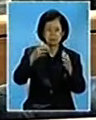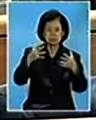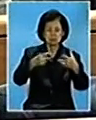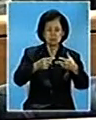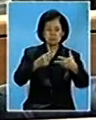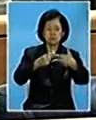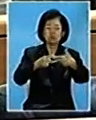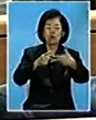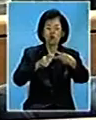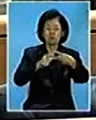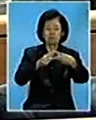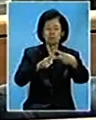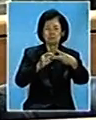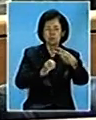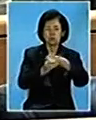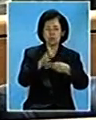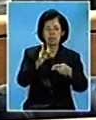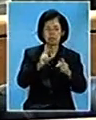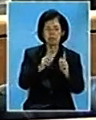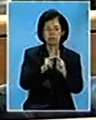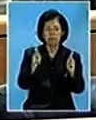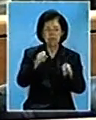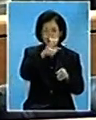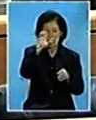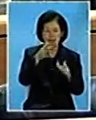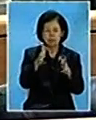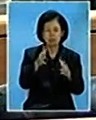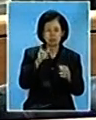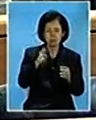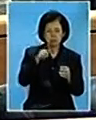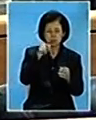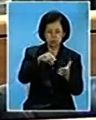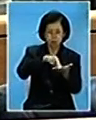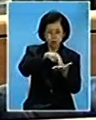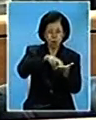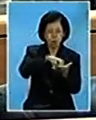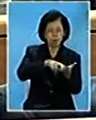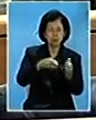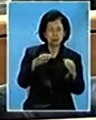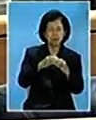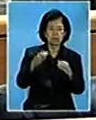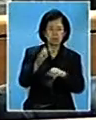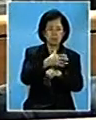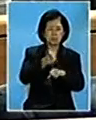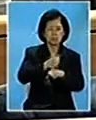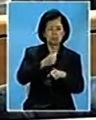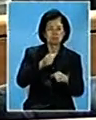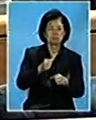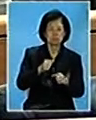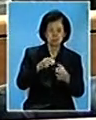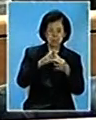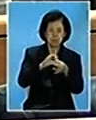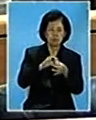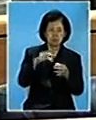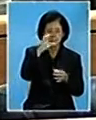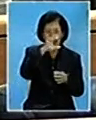คไหนก็ตามจะไม่มีโอกาสเป็นกรรมการสรรหาเป็นจุดอ่อนที่พรรคการเมืองเข้ามาเกี่ยวข้องในการสรรหาแต่รัฐธรร